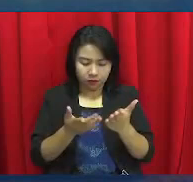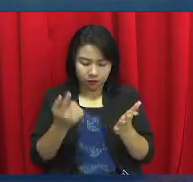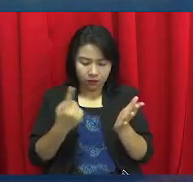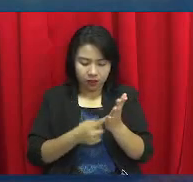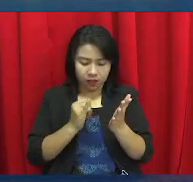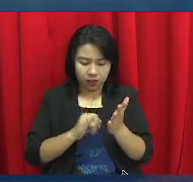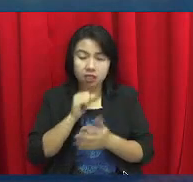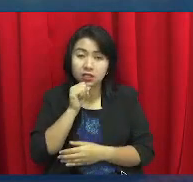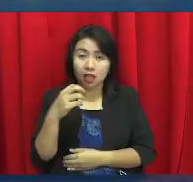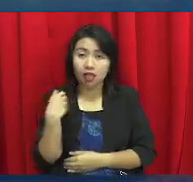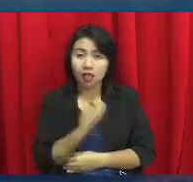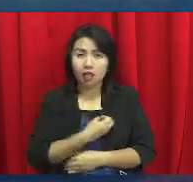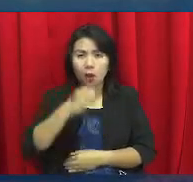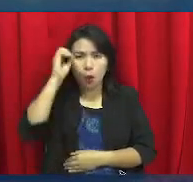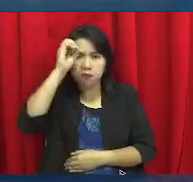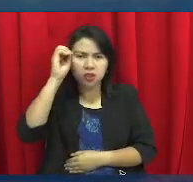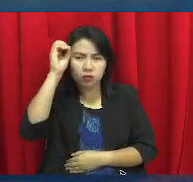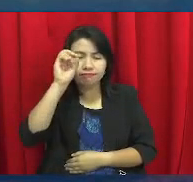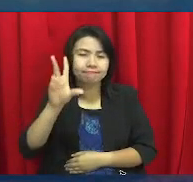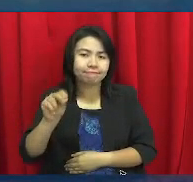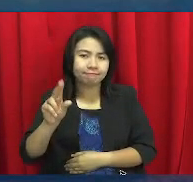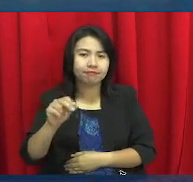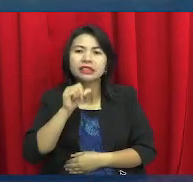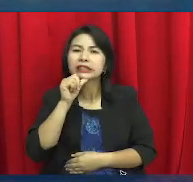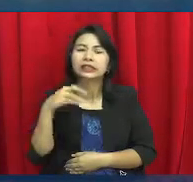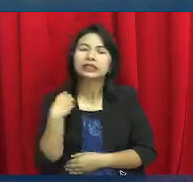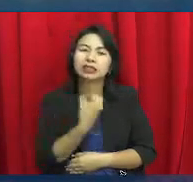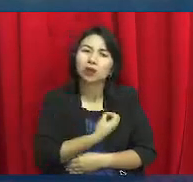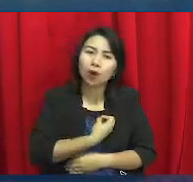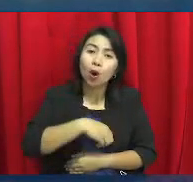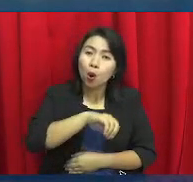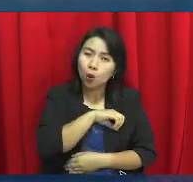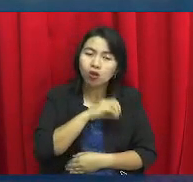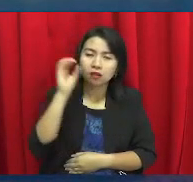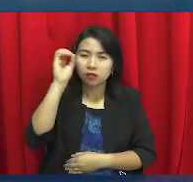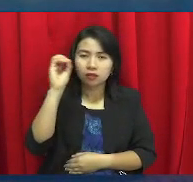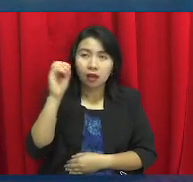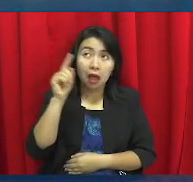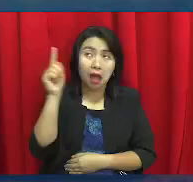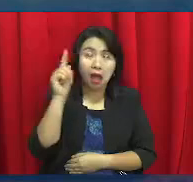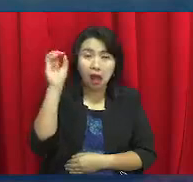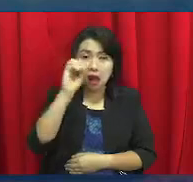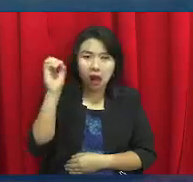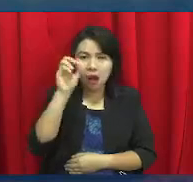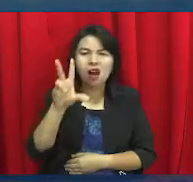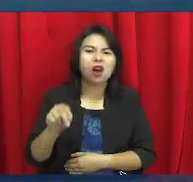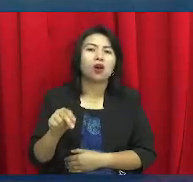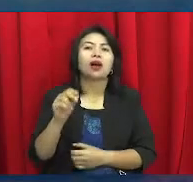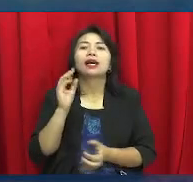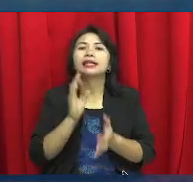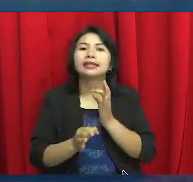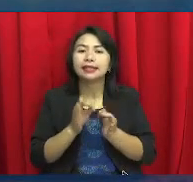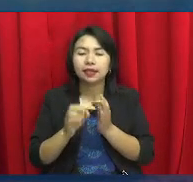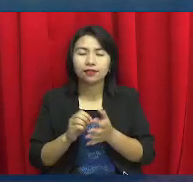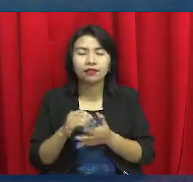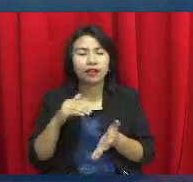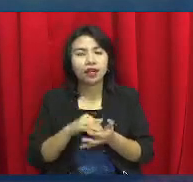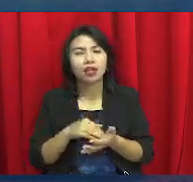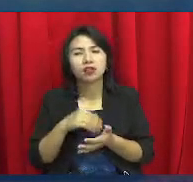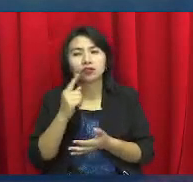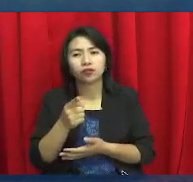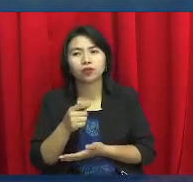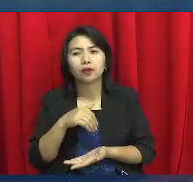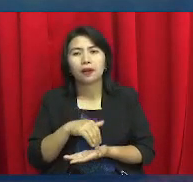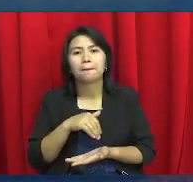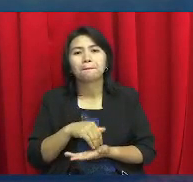opinion, hindi ito opinion ni Sir Gomer, hindi namin po ito opinion kasi kami na mismo ang nagsasabi sa inyo na kung puro opinion na lang namin ang naririnig ninyo,